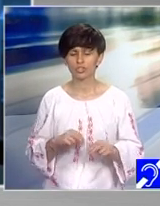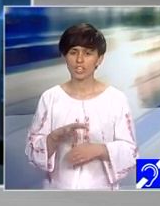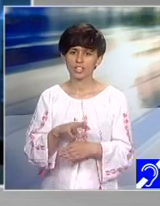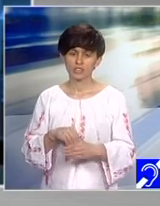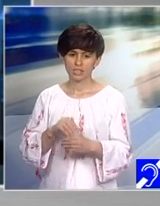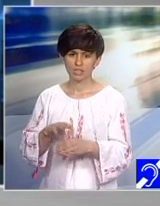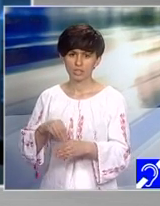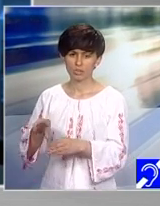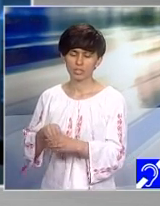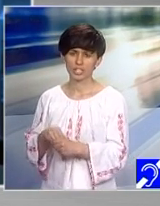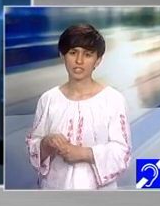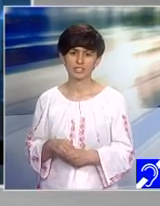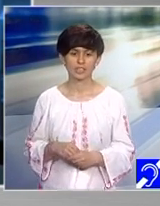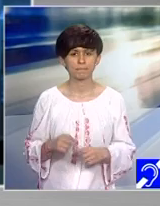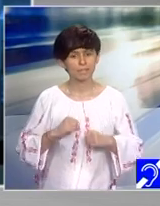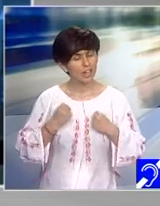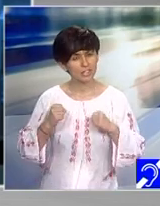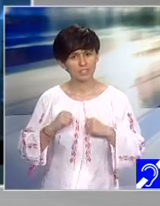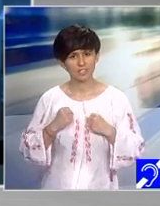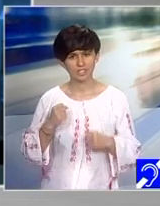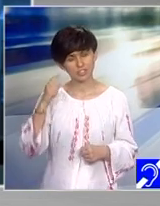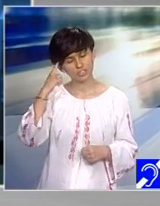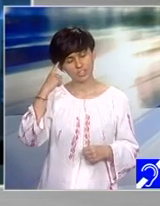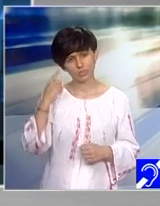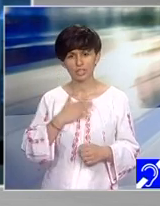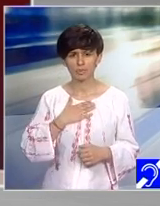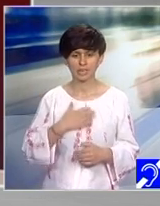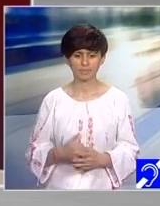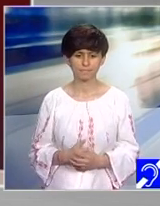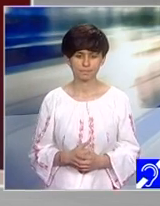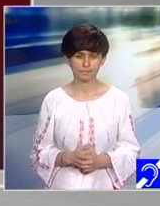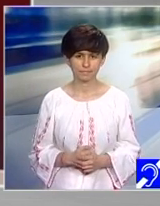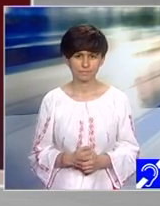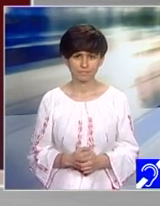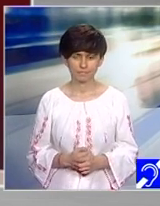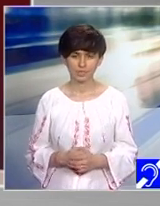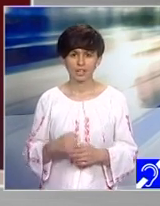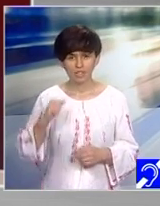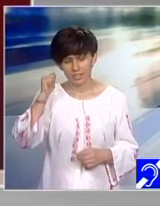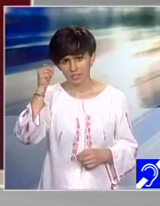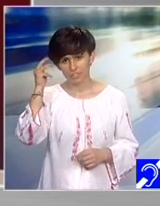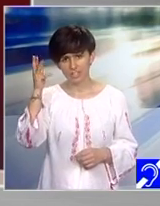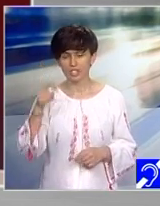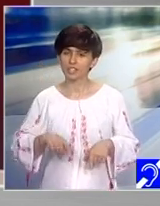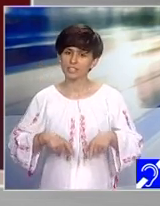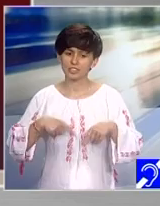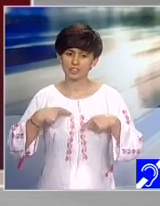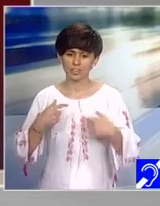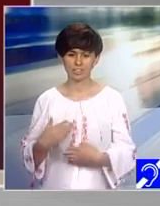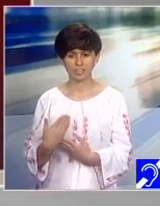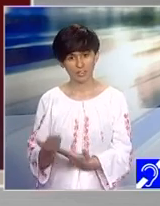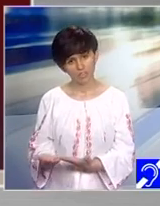toate activitățile și gândurile mele merg în direcția aceasta. Domnul Căpușan, fiecare zi din viața dumneavoastră vă